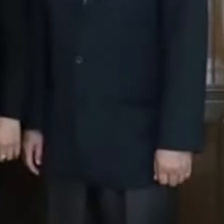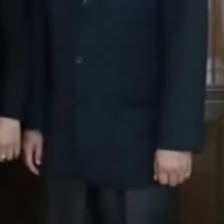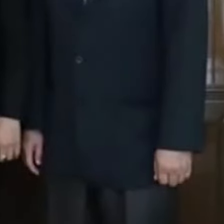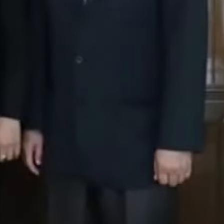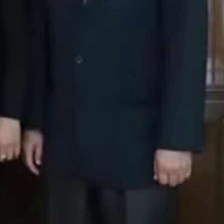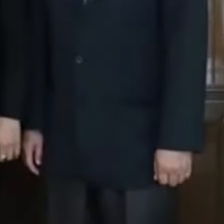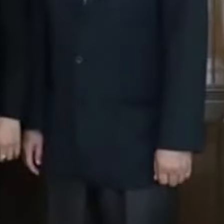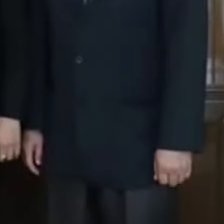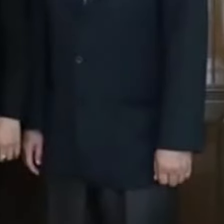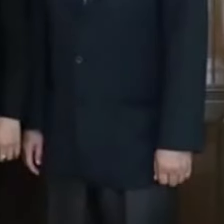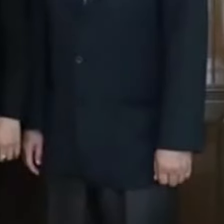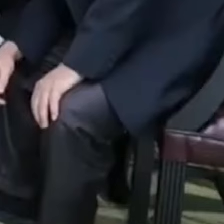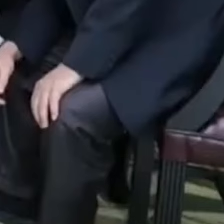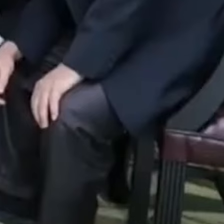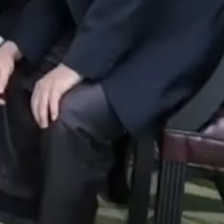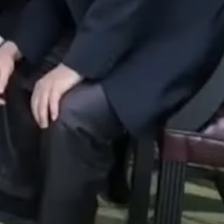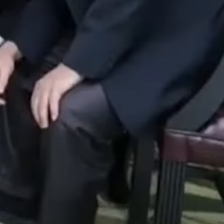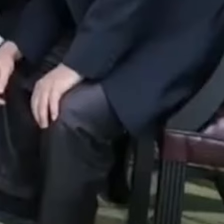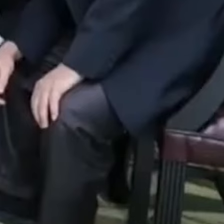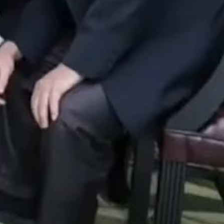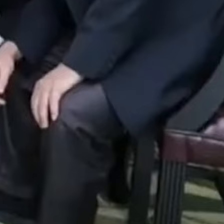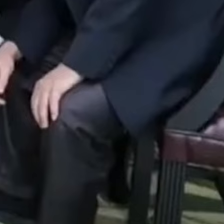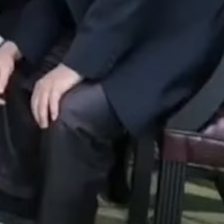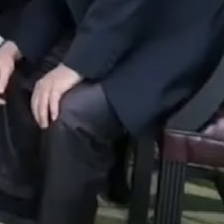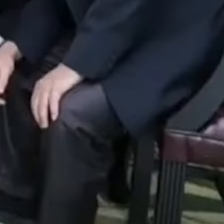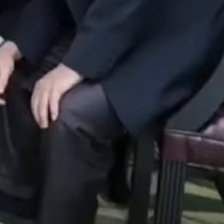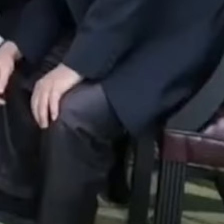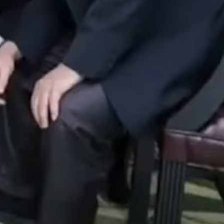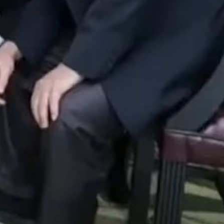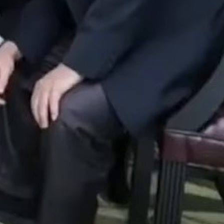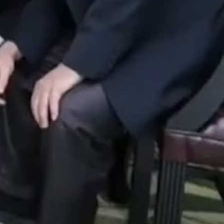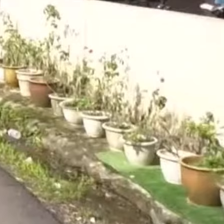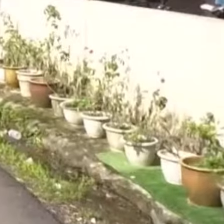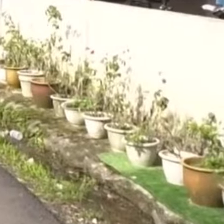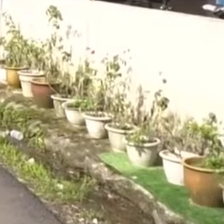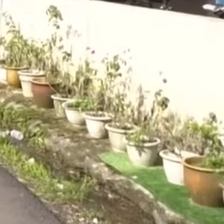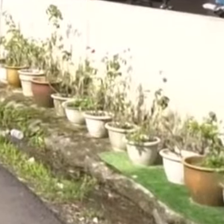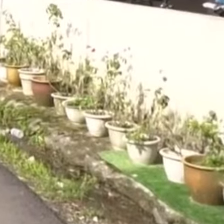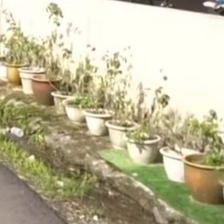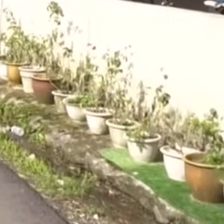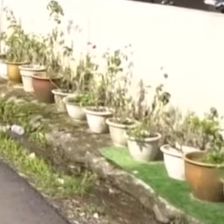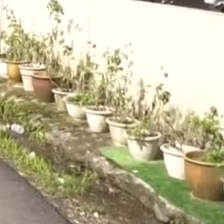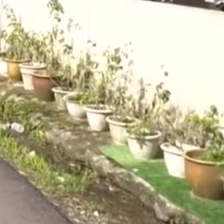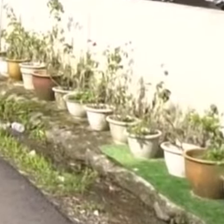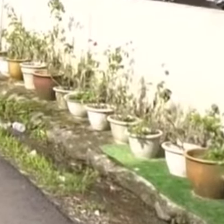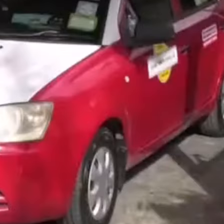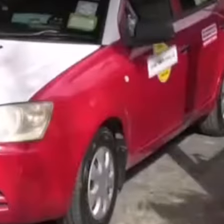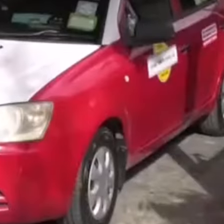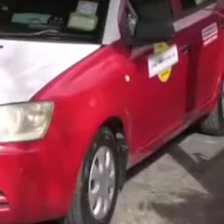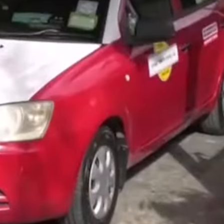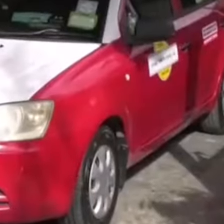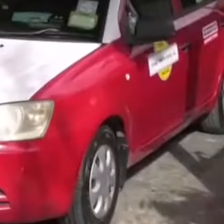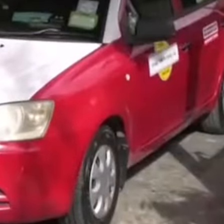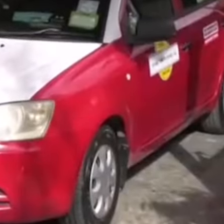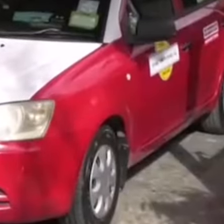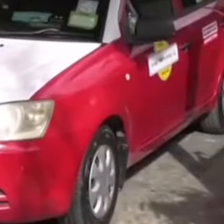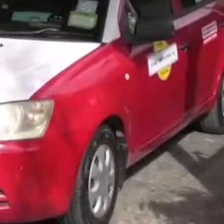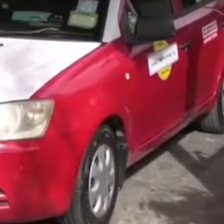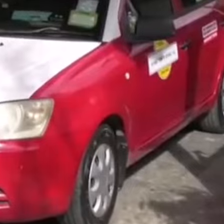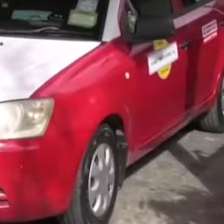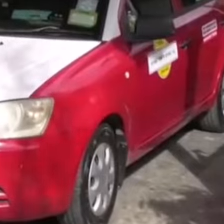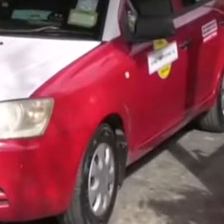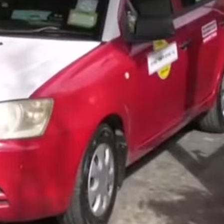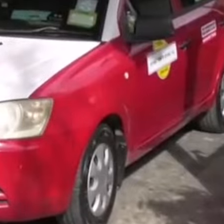Hasilnya, kegusaran penduduk mencapai titik noktah. Mereka dijamin tidak perlu keluar sehingga isu penempatan